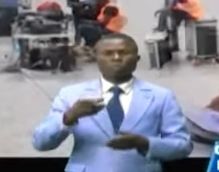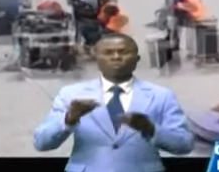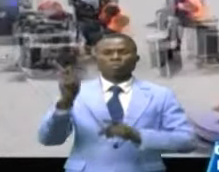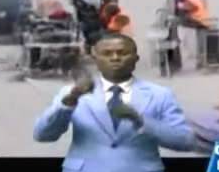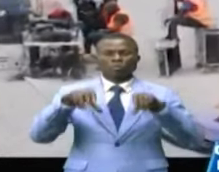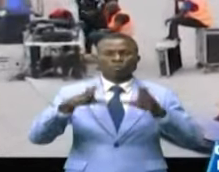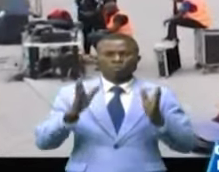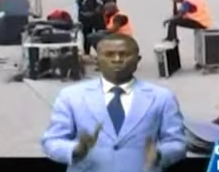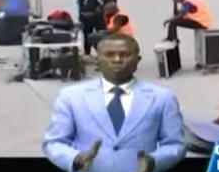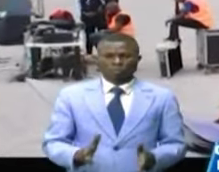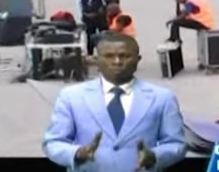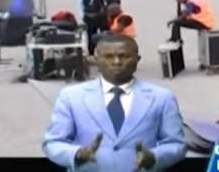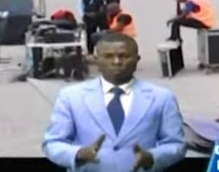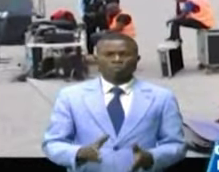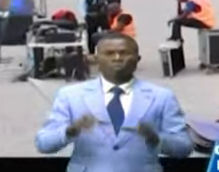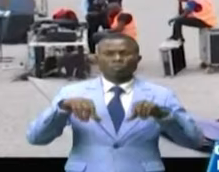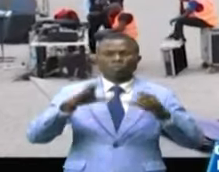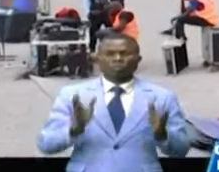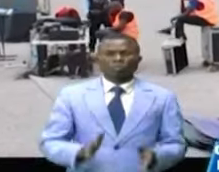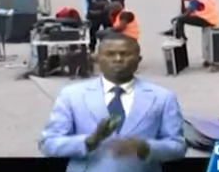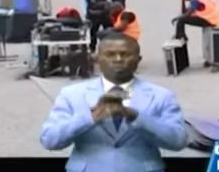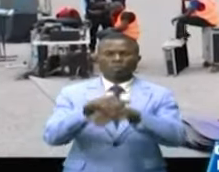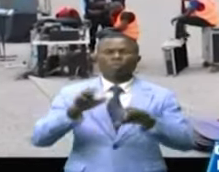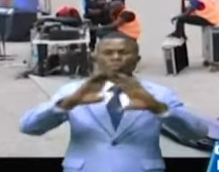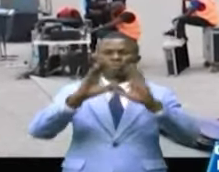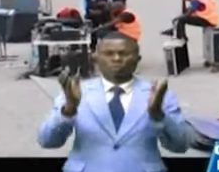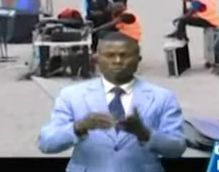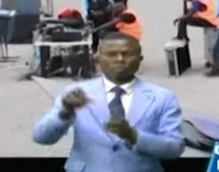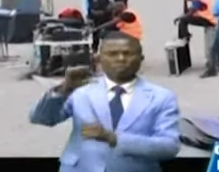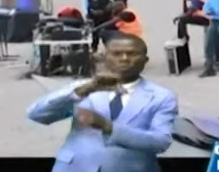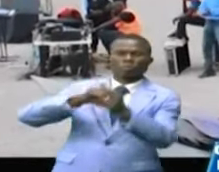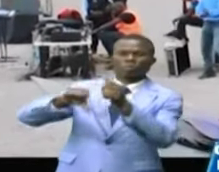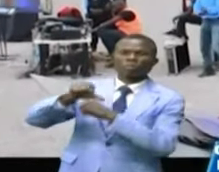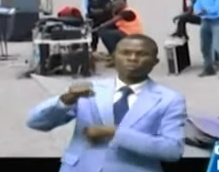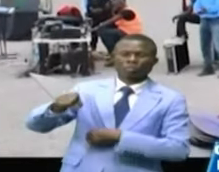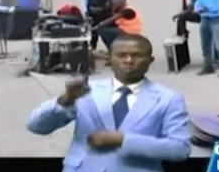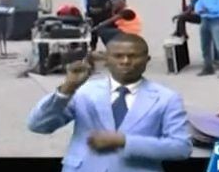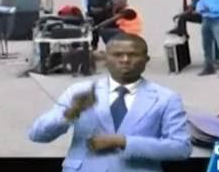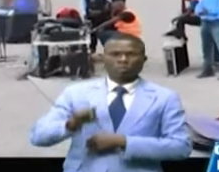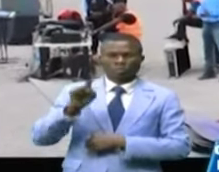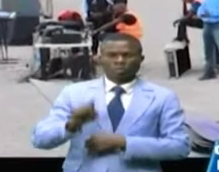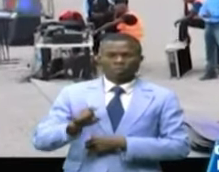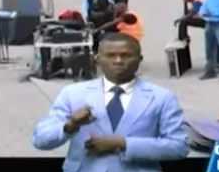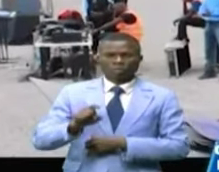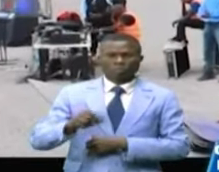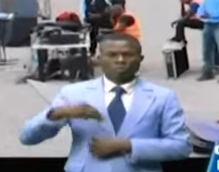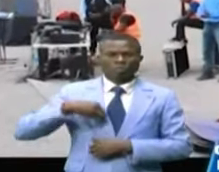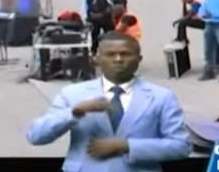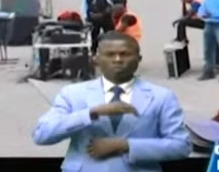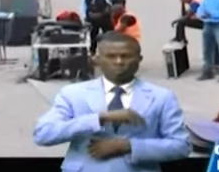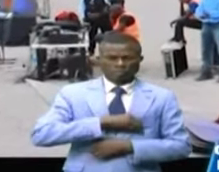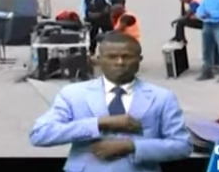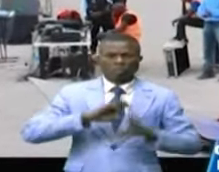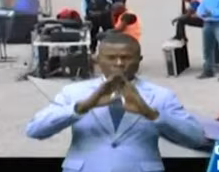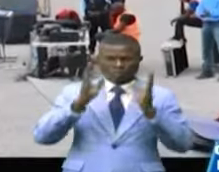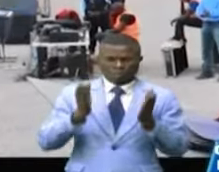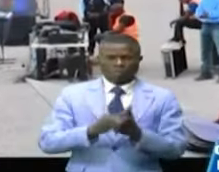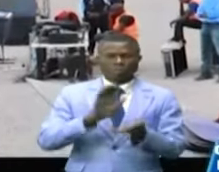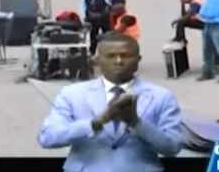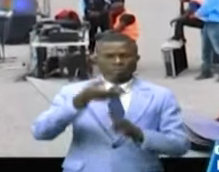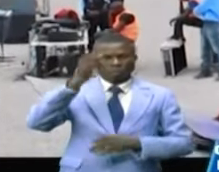ces congolais seront principalement recrutés dans la communauté environnante et verra ainsi que les membres de notre communauté soient les